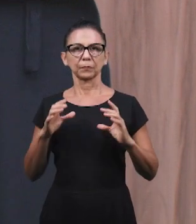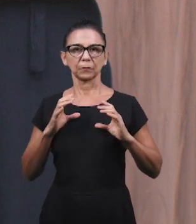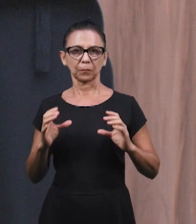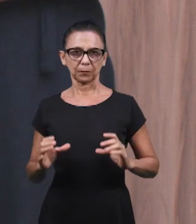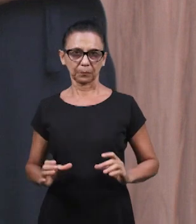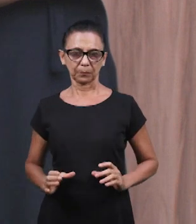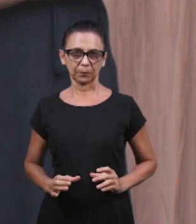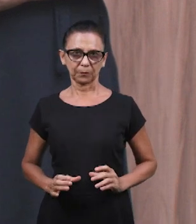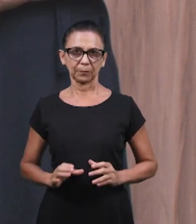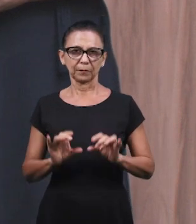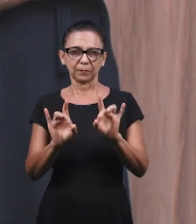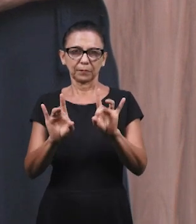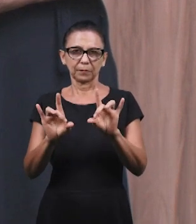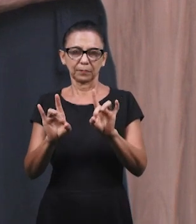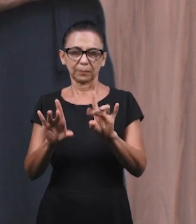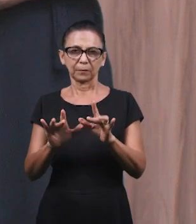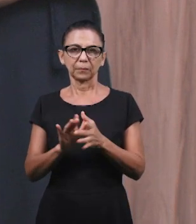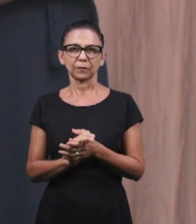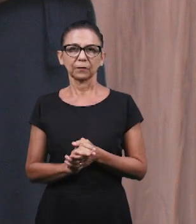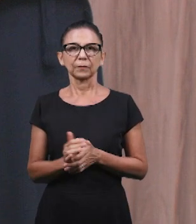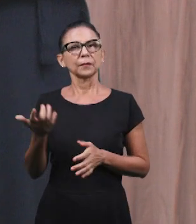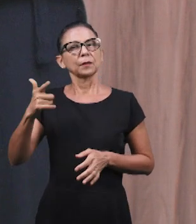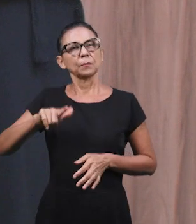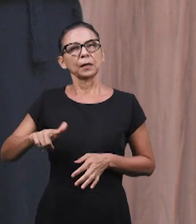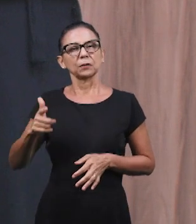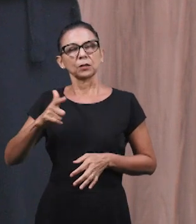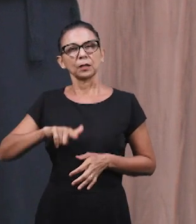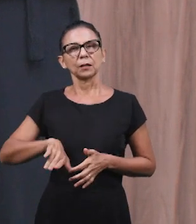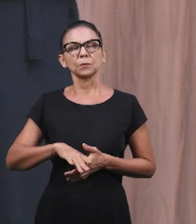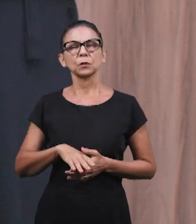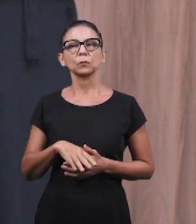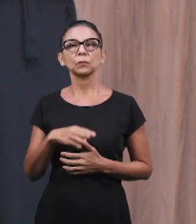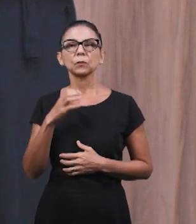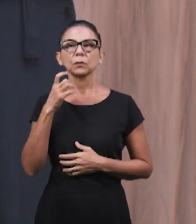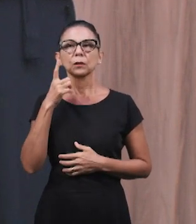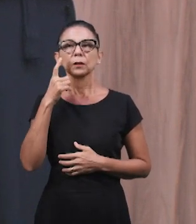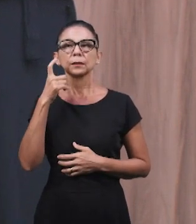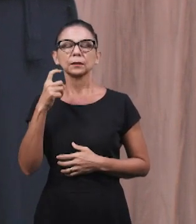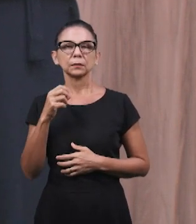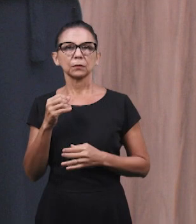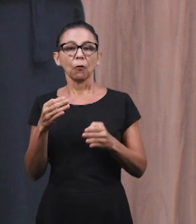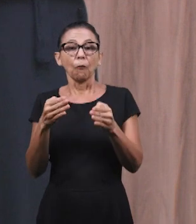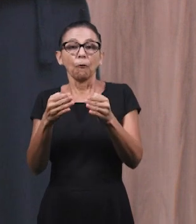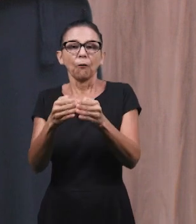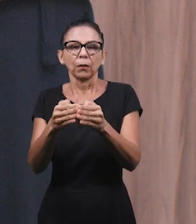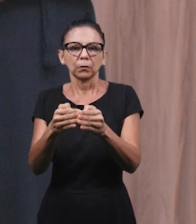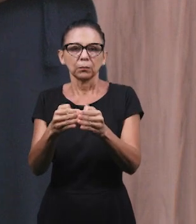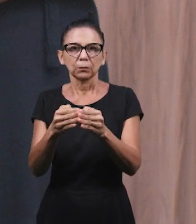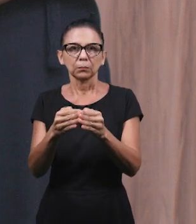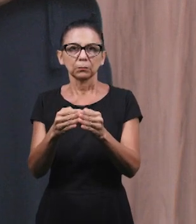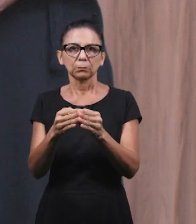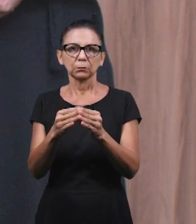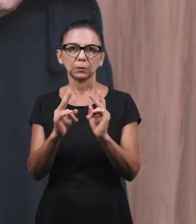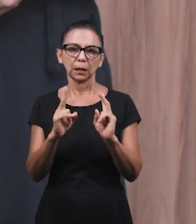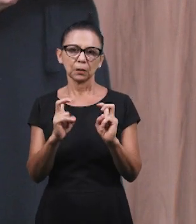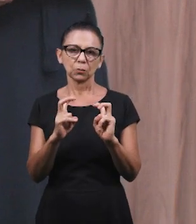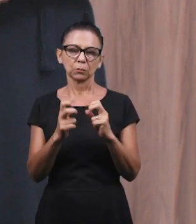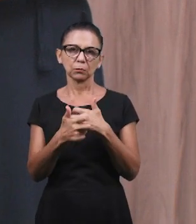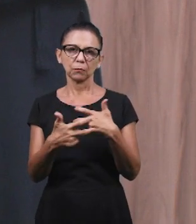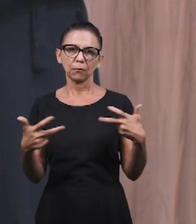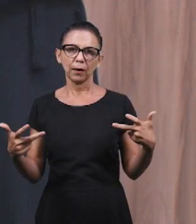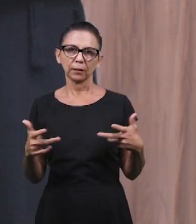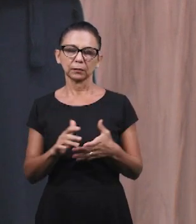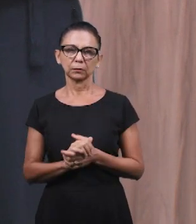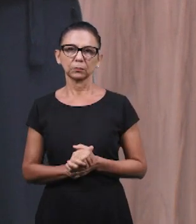Et donc, par rapport au comportement restreint et répétitif, plusieurs fois sont des intérêts focalisés sur